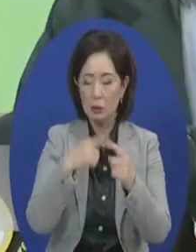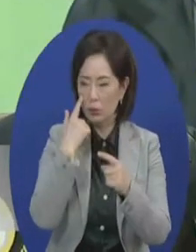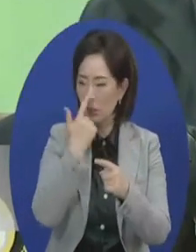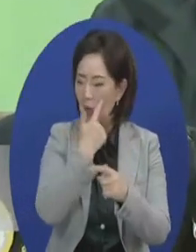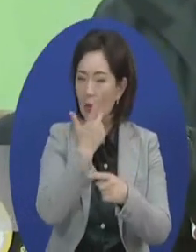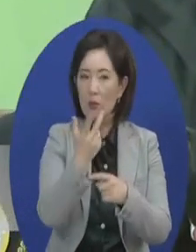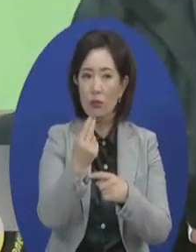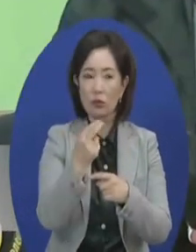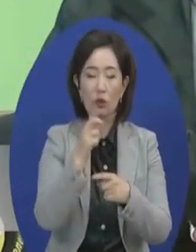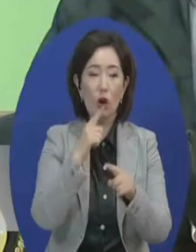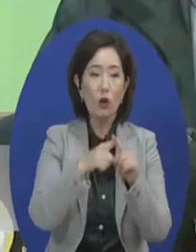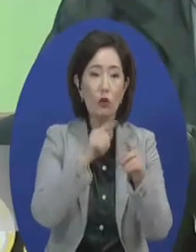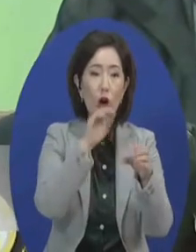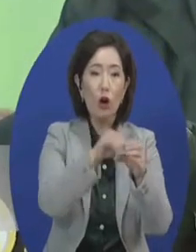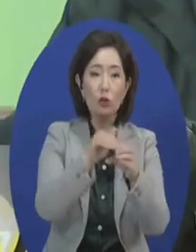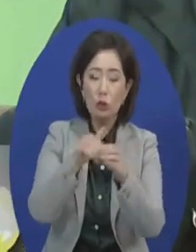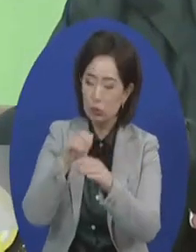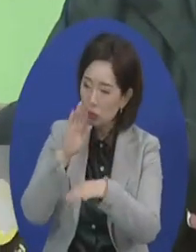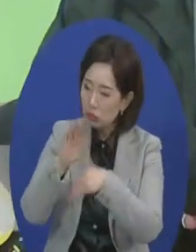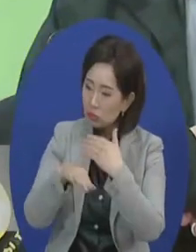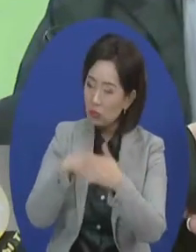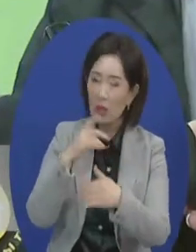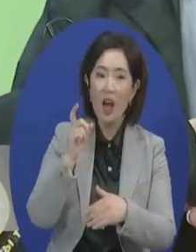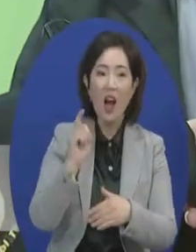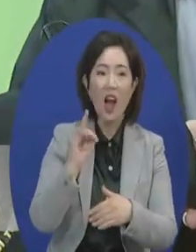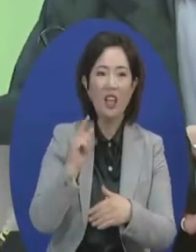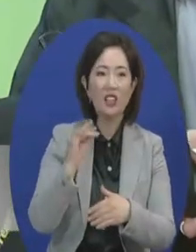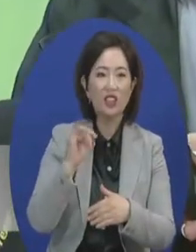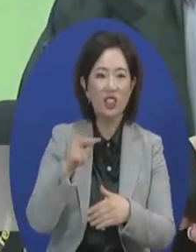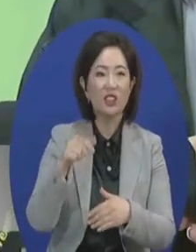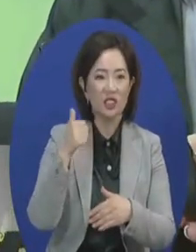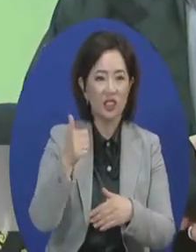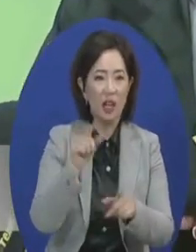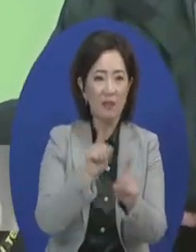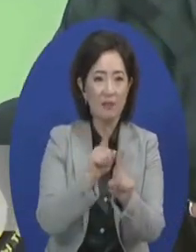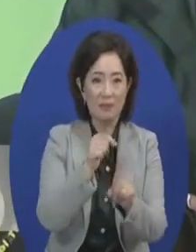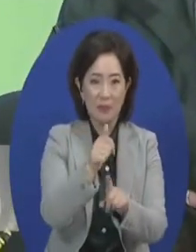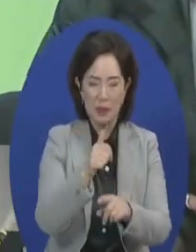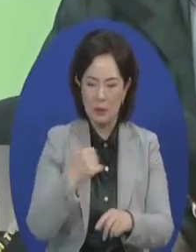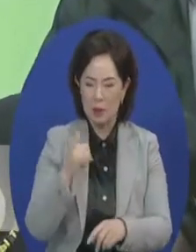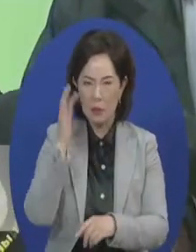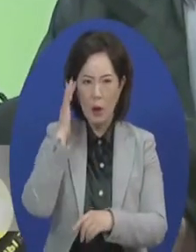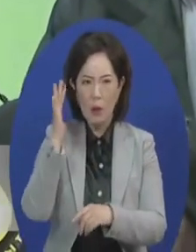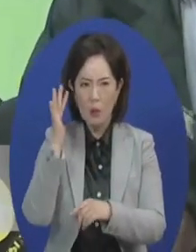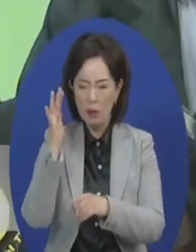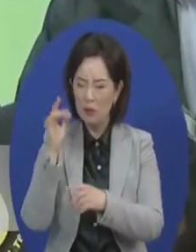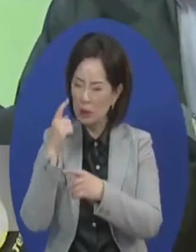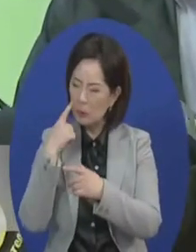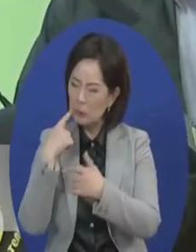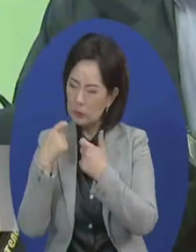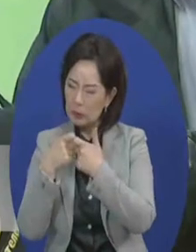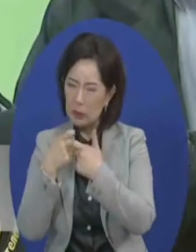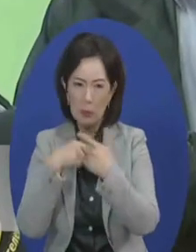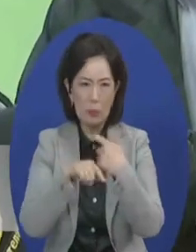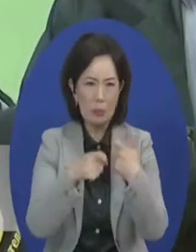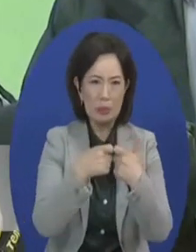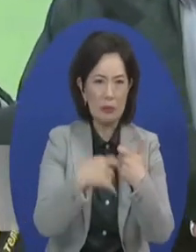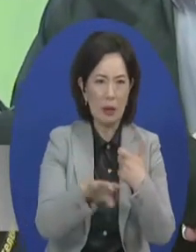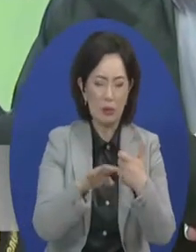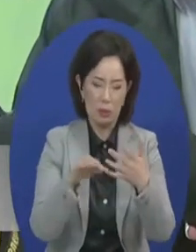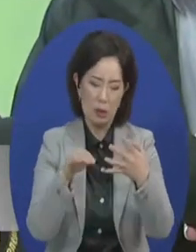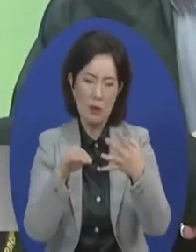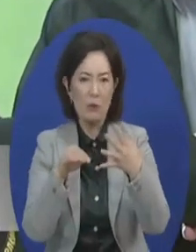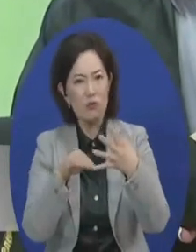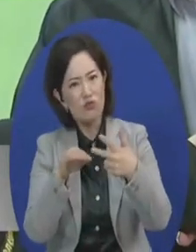бодтыг орон нутгад явахад бол хэрэгжилт бас сайн гэсэн. А зарим бол бодлого бол яг хүснээр бас бууж өгөхгүй тохиолдол байгаа гэдэг. Эсвэл нэг анхан дунд